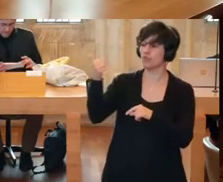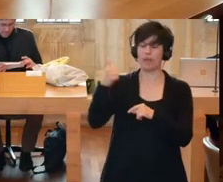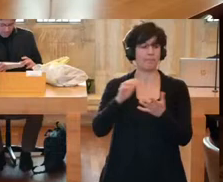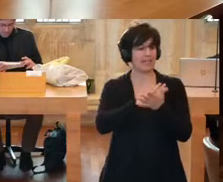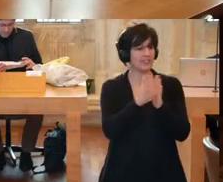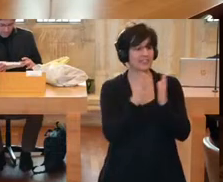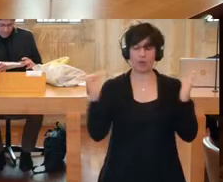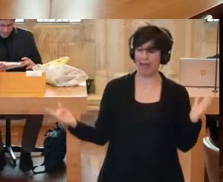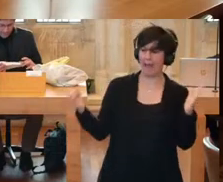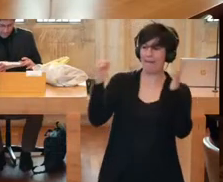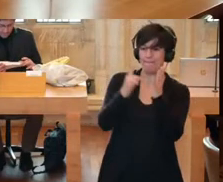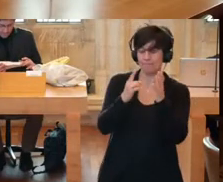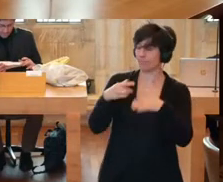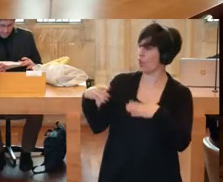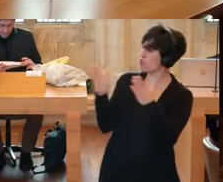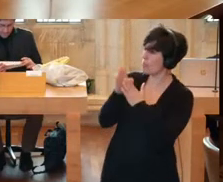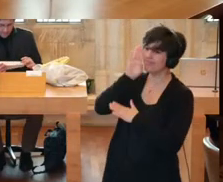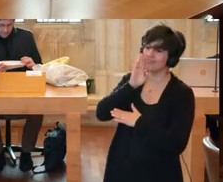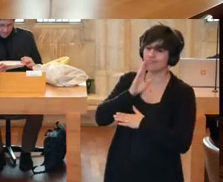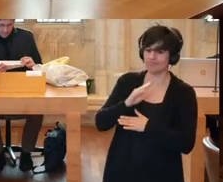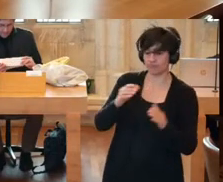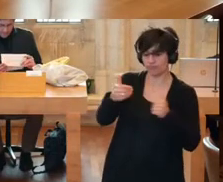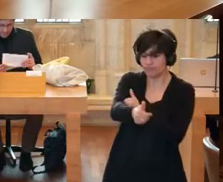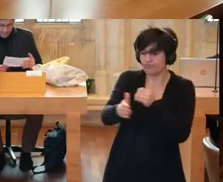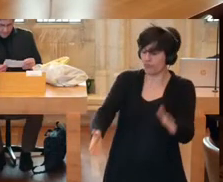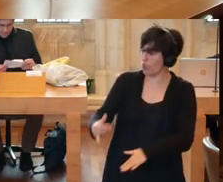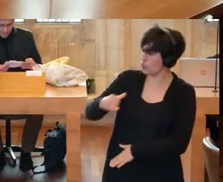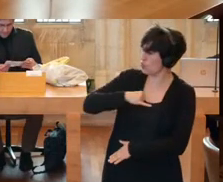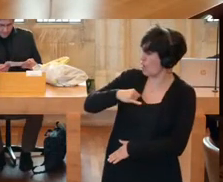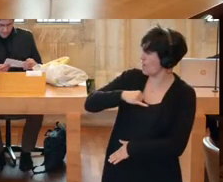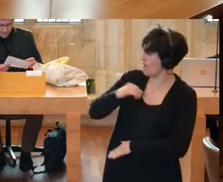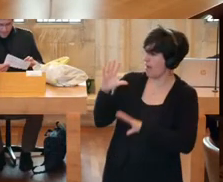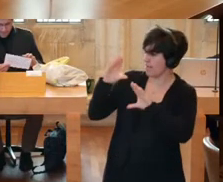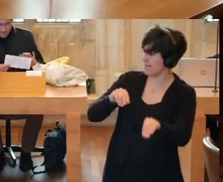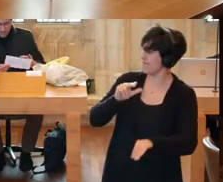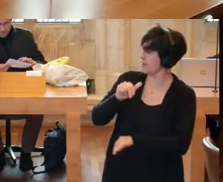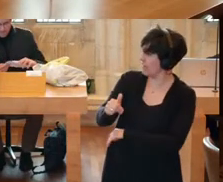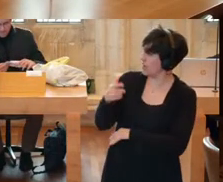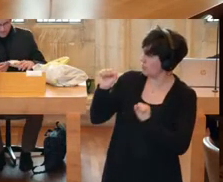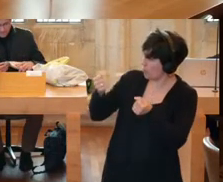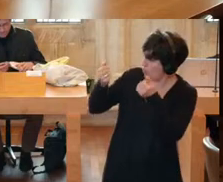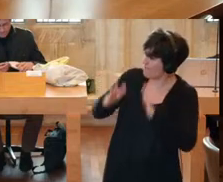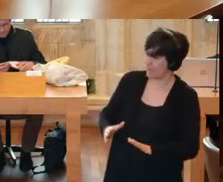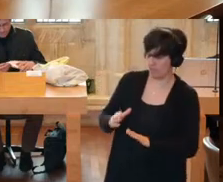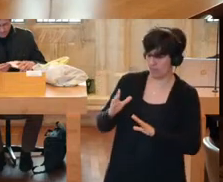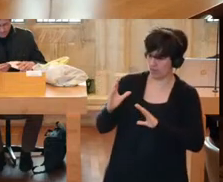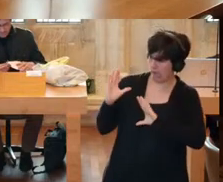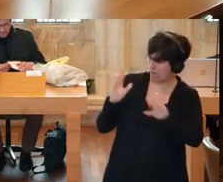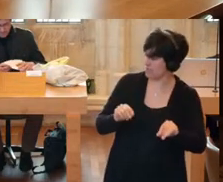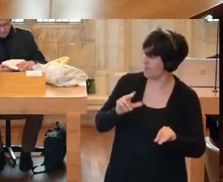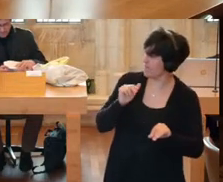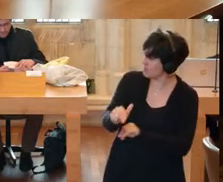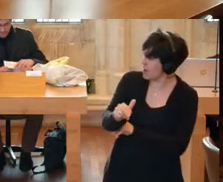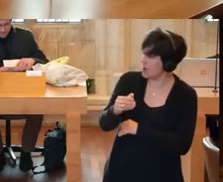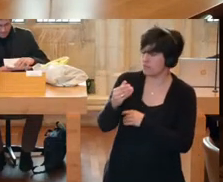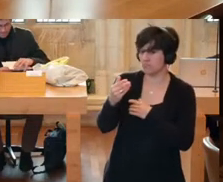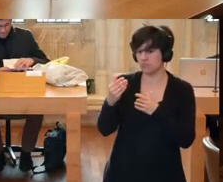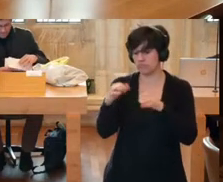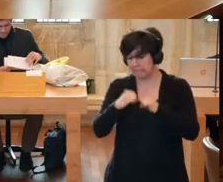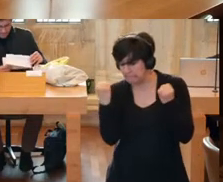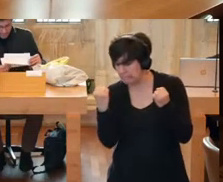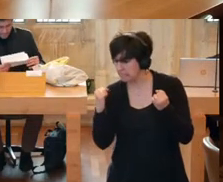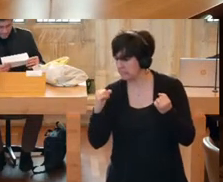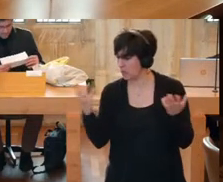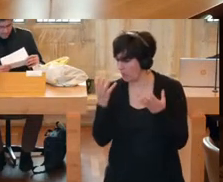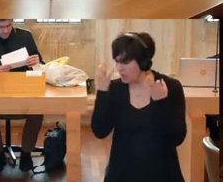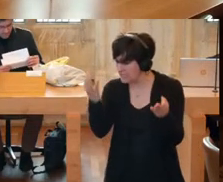demandé l'installation d'un bloc sanitaire. Pouvez-vous nous confirmer que celui-ci sera bel et bien mis en place? De quoi sera-t-il